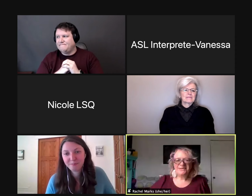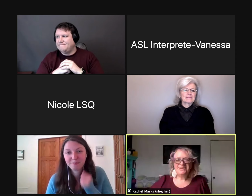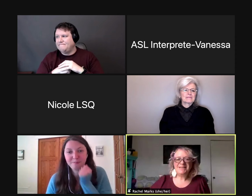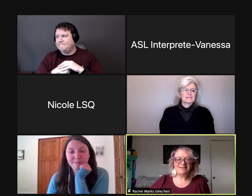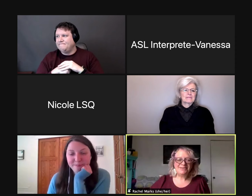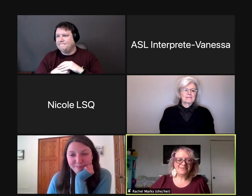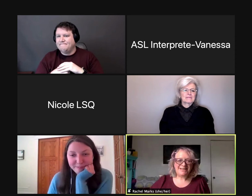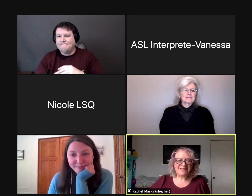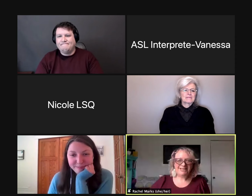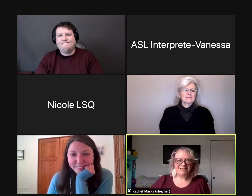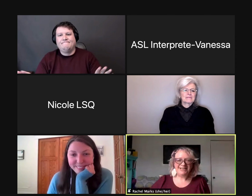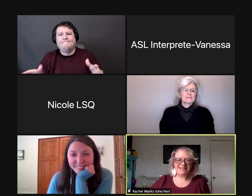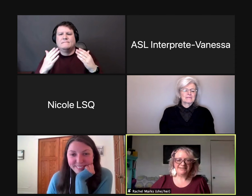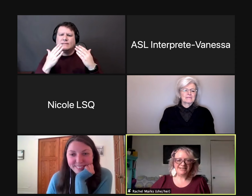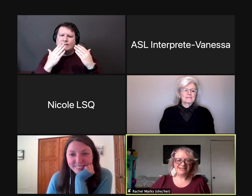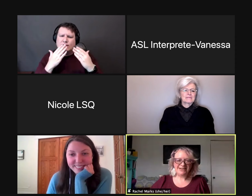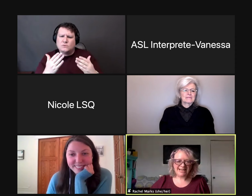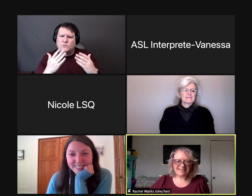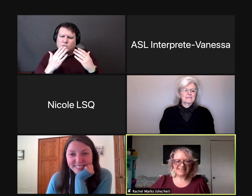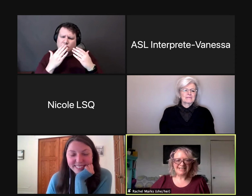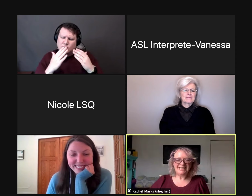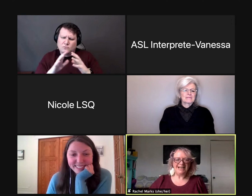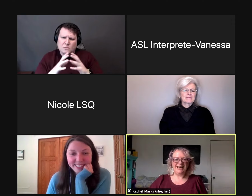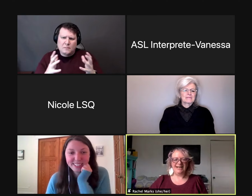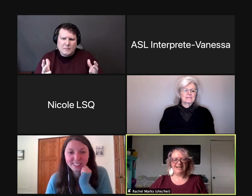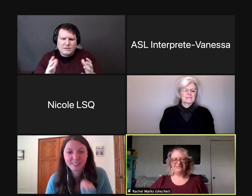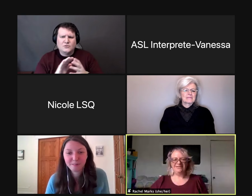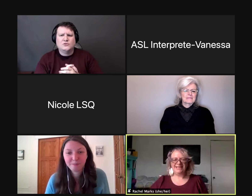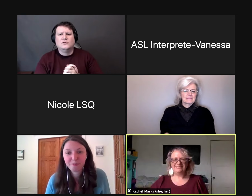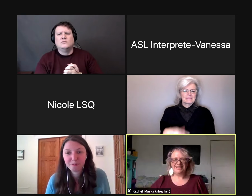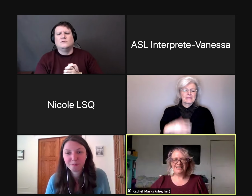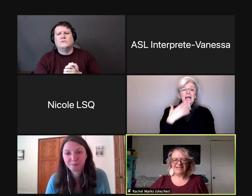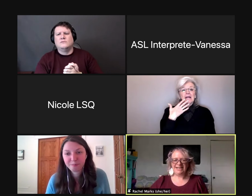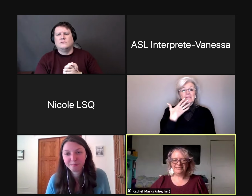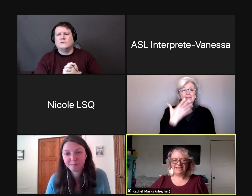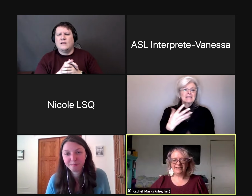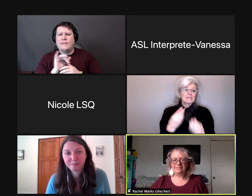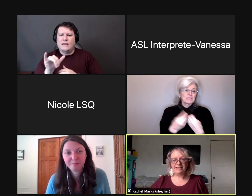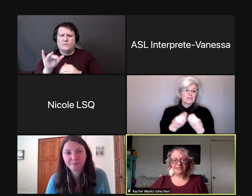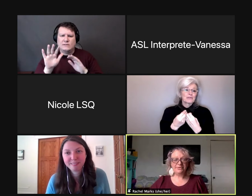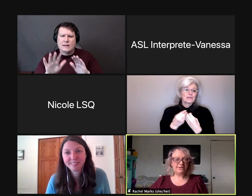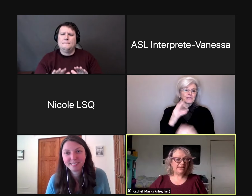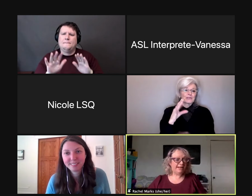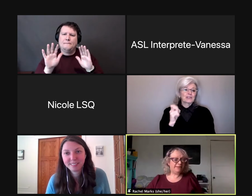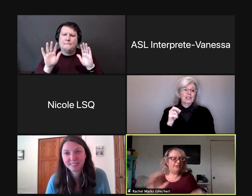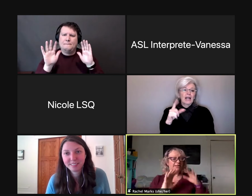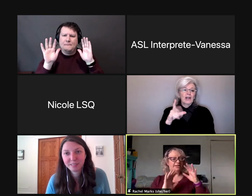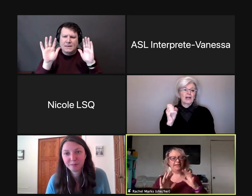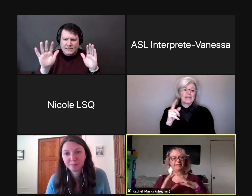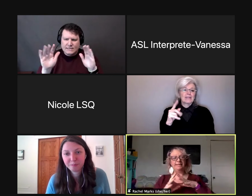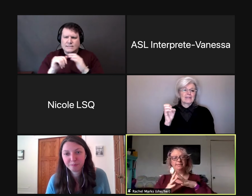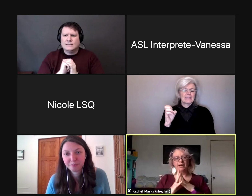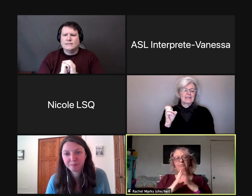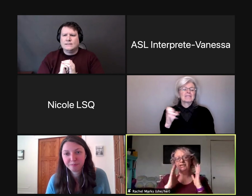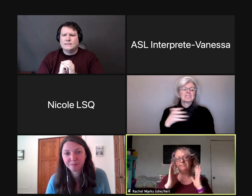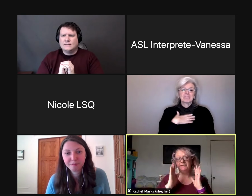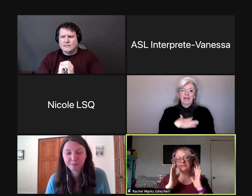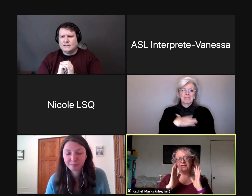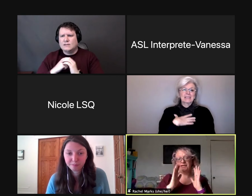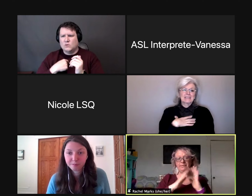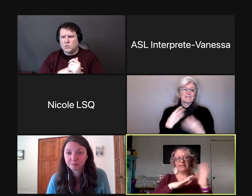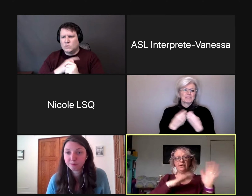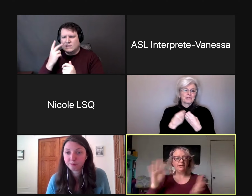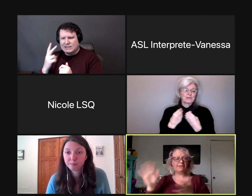Merci beaucoup, Charlotte. Merci beaucoup, Charlotte. On apprécie beaucoup